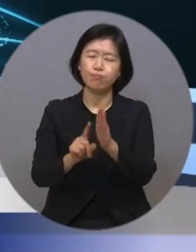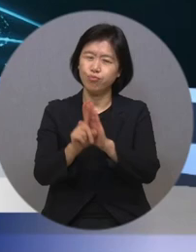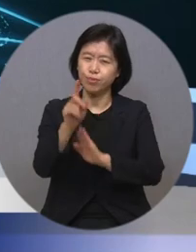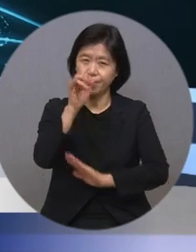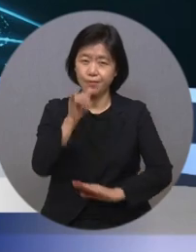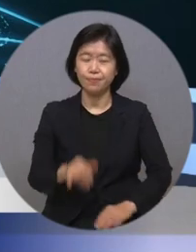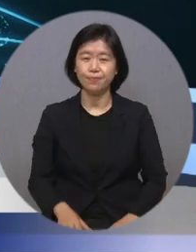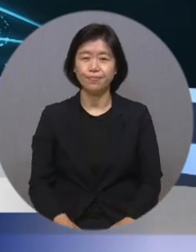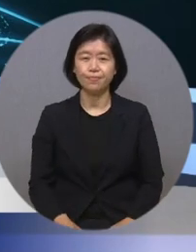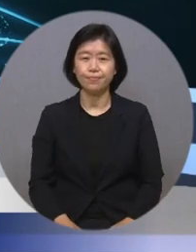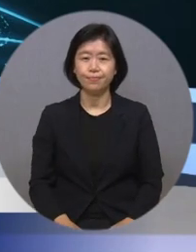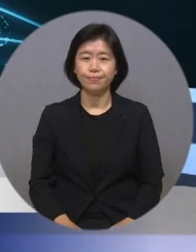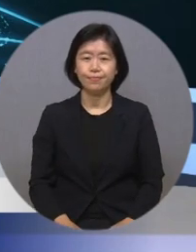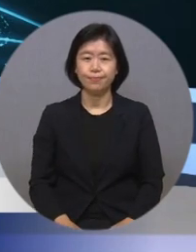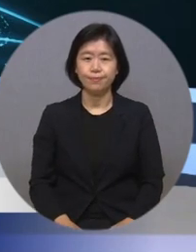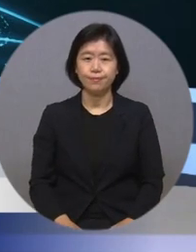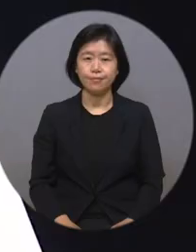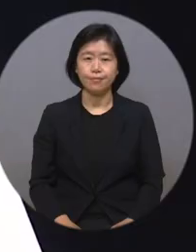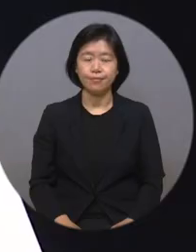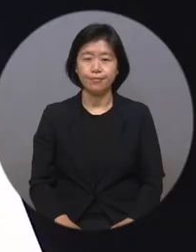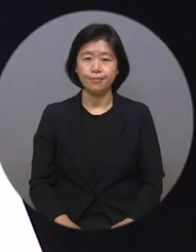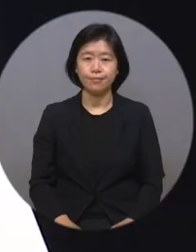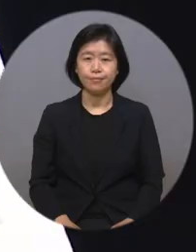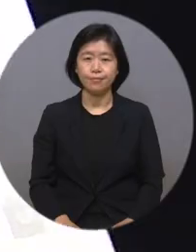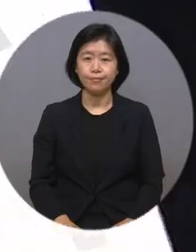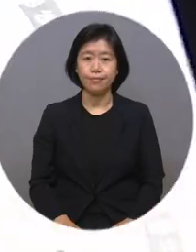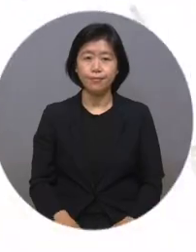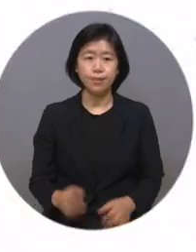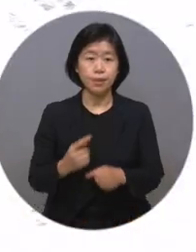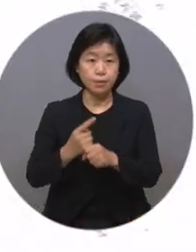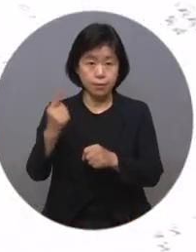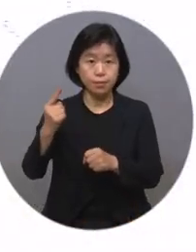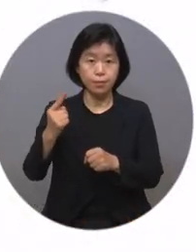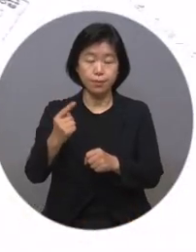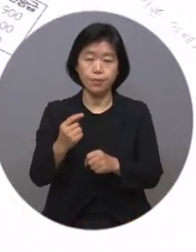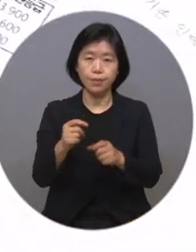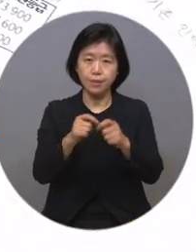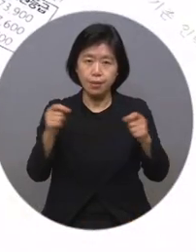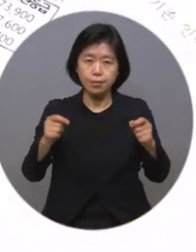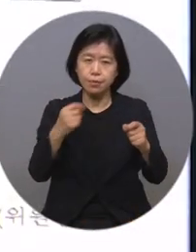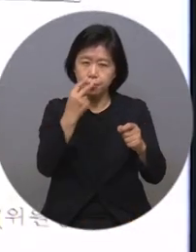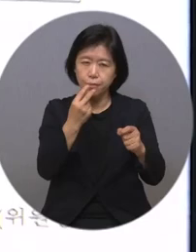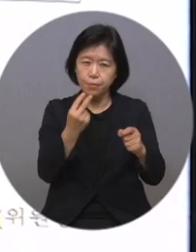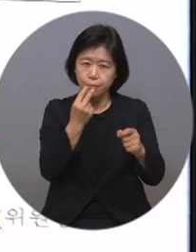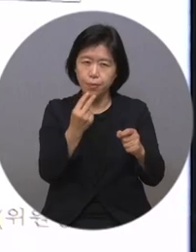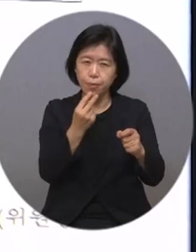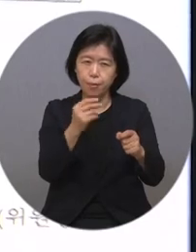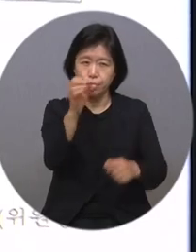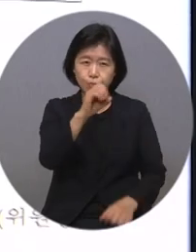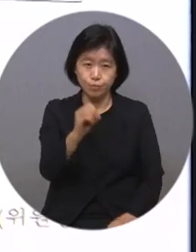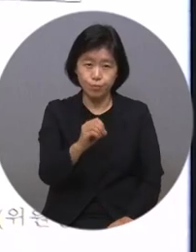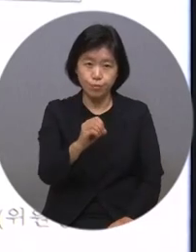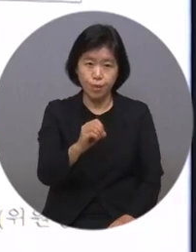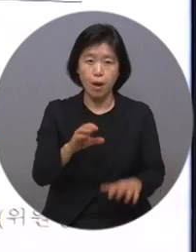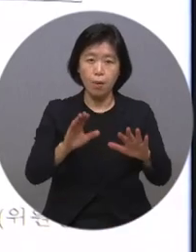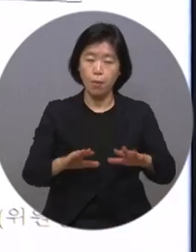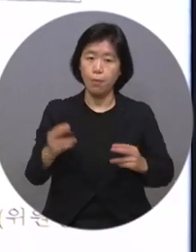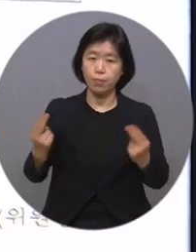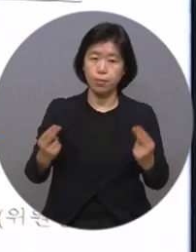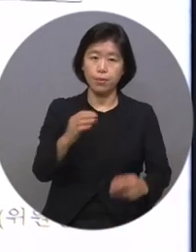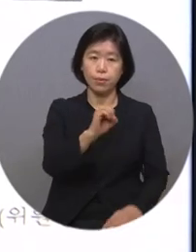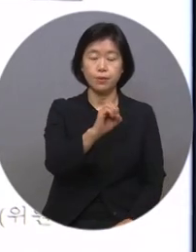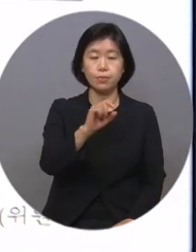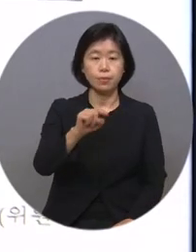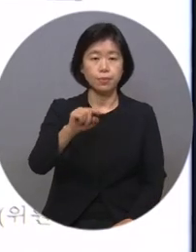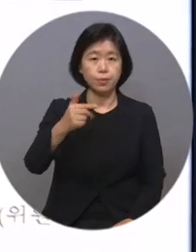내용 박성용 기자가 전합니다 내년도 장기 위한 보험 뉴 리 오 리듬이 0.75% 인상된